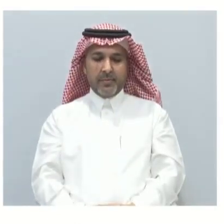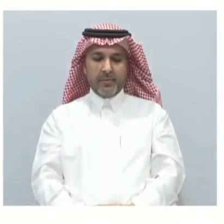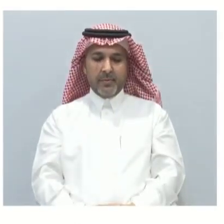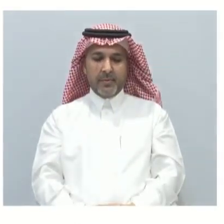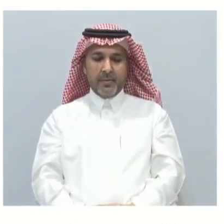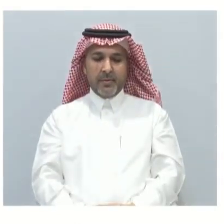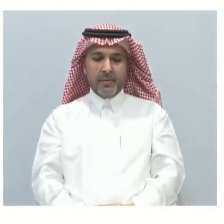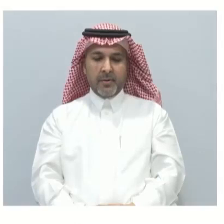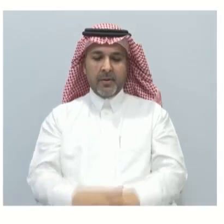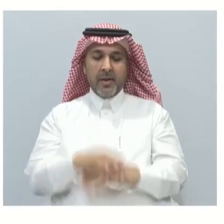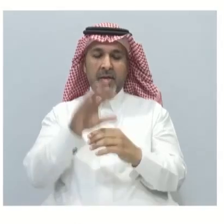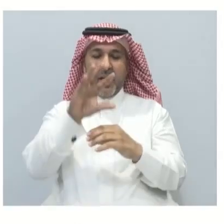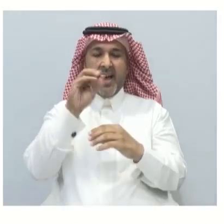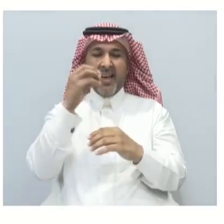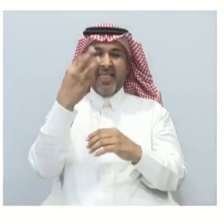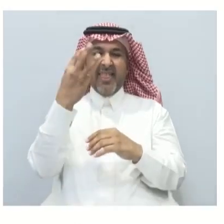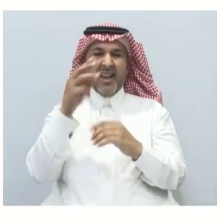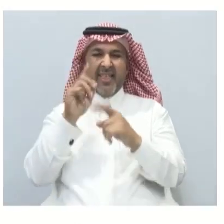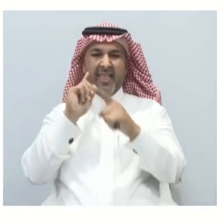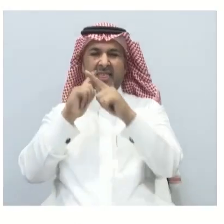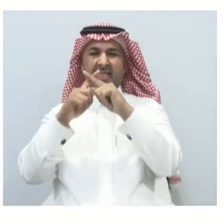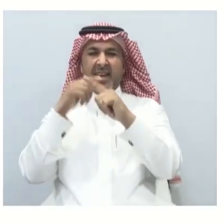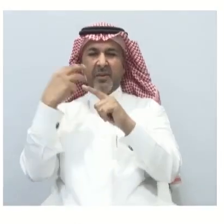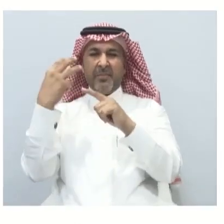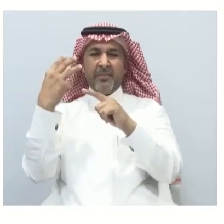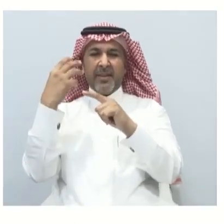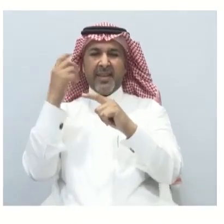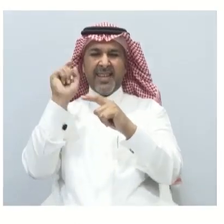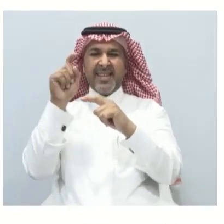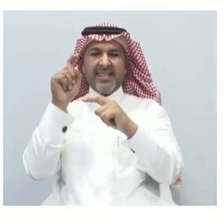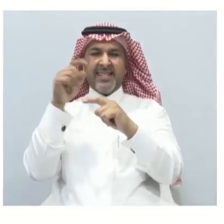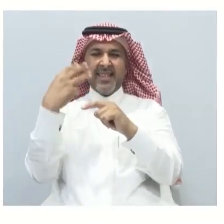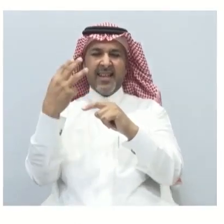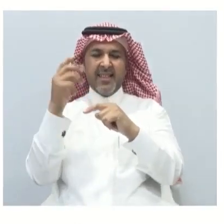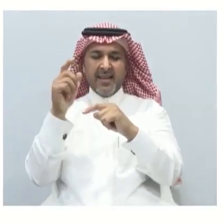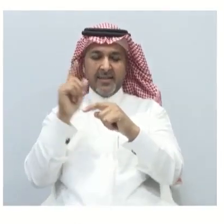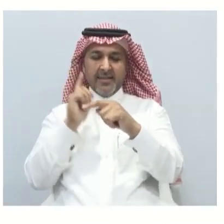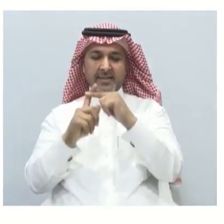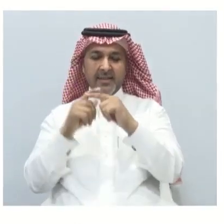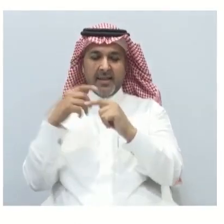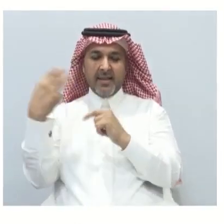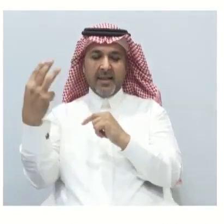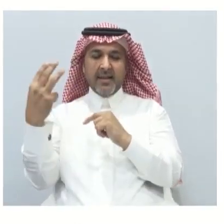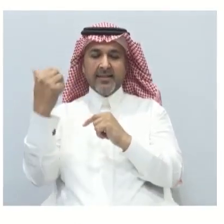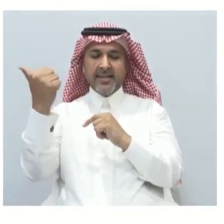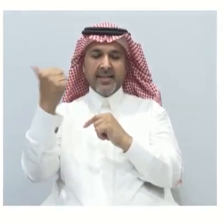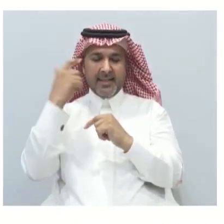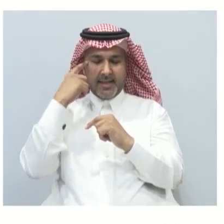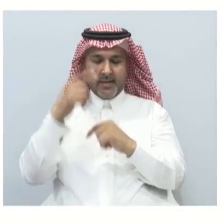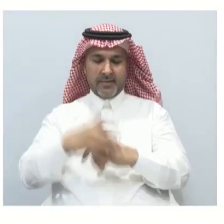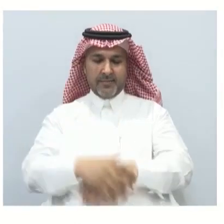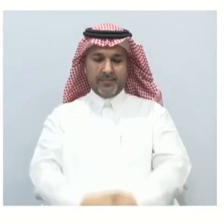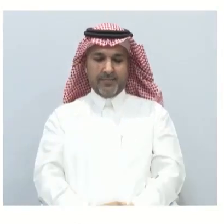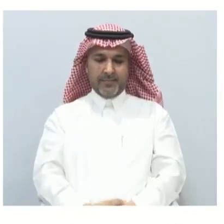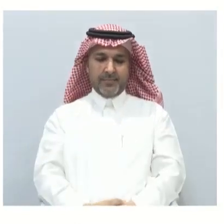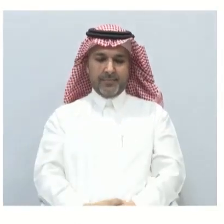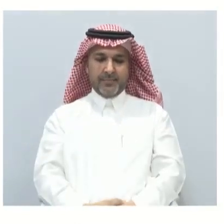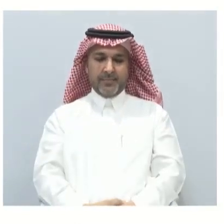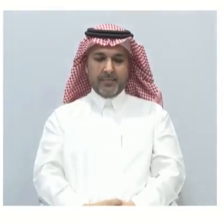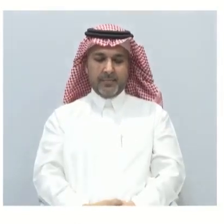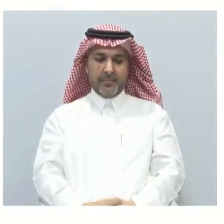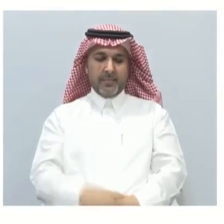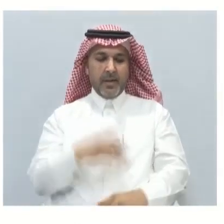وبالتالي بوزع الثلاثه على الاكس والاثنين وبالتالي تصير 5 اس 3 اكس زائدا 6 بهذا الشكل الان